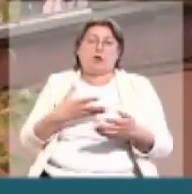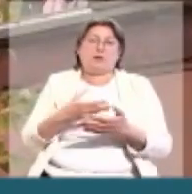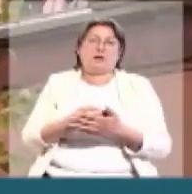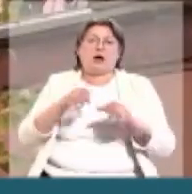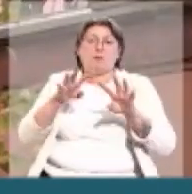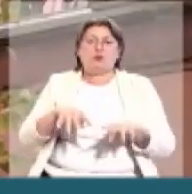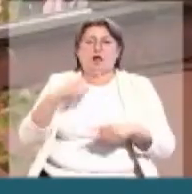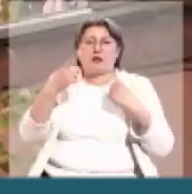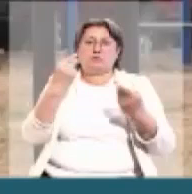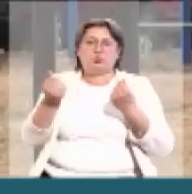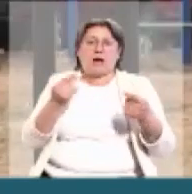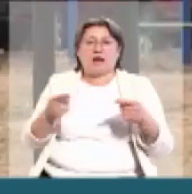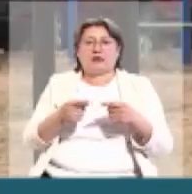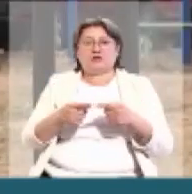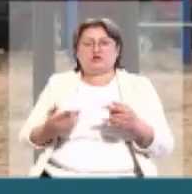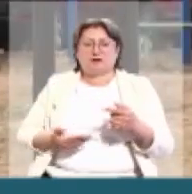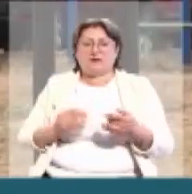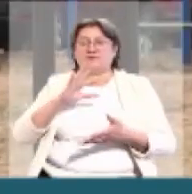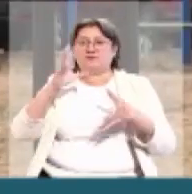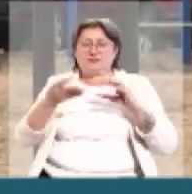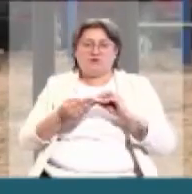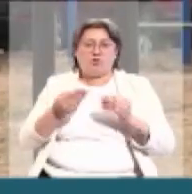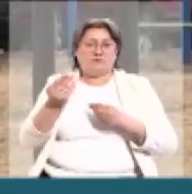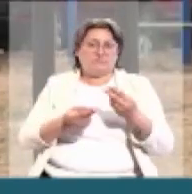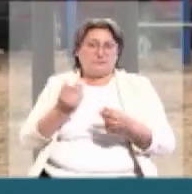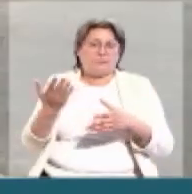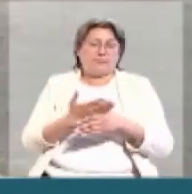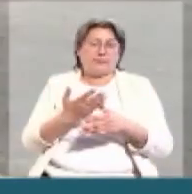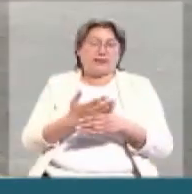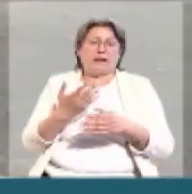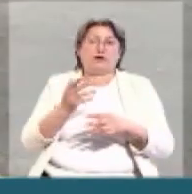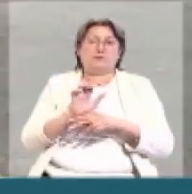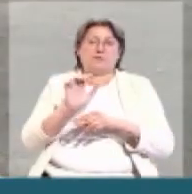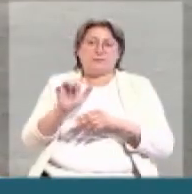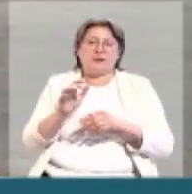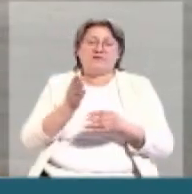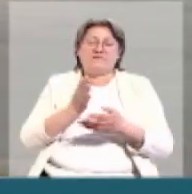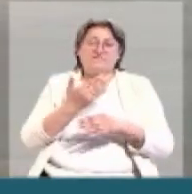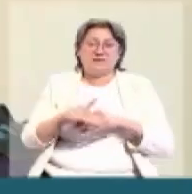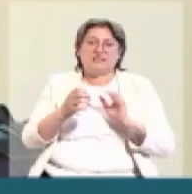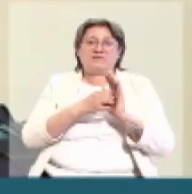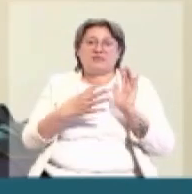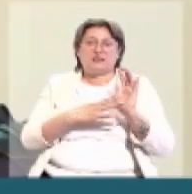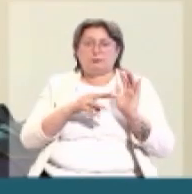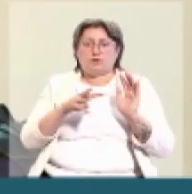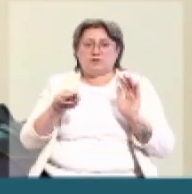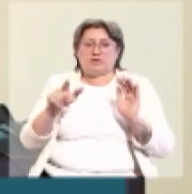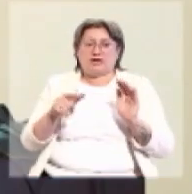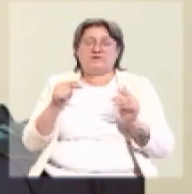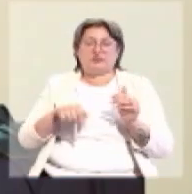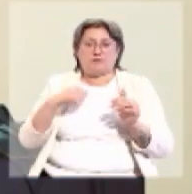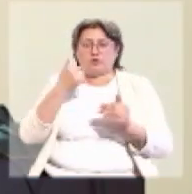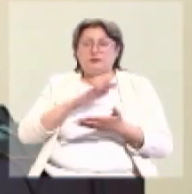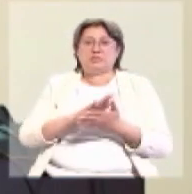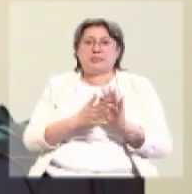оплату коммунальных услуг и аренды жилья всего на оказание жилищной помощи в этом году направлено 19 миллионов тенге в текущем году по